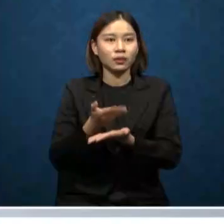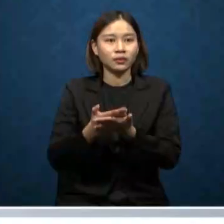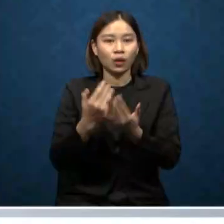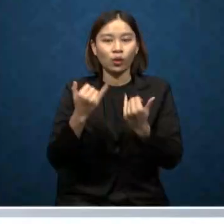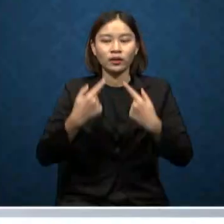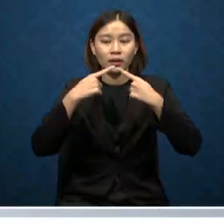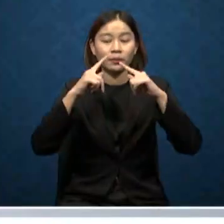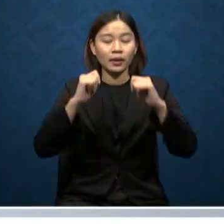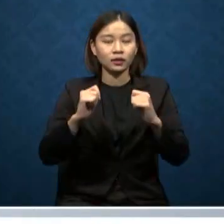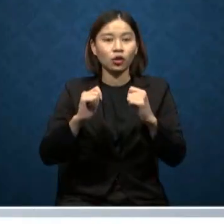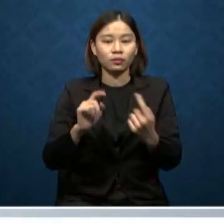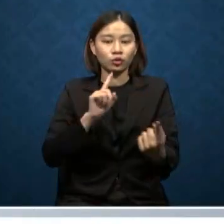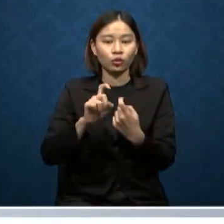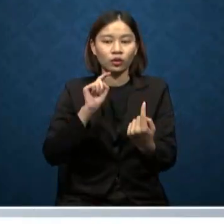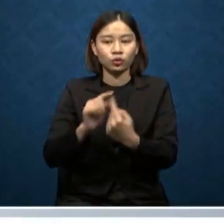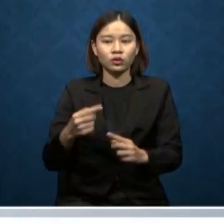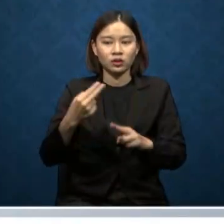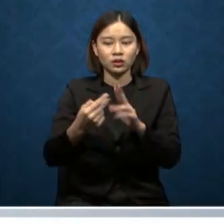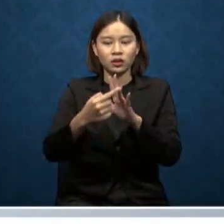ตอบกระธุของท่าน Learn